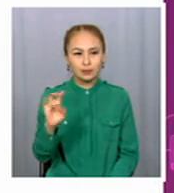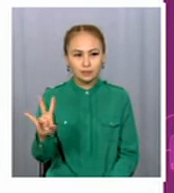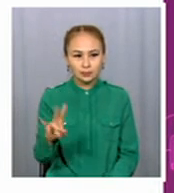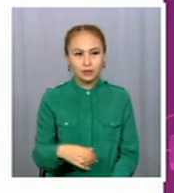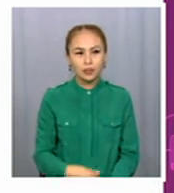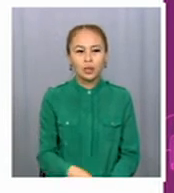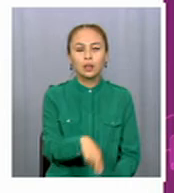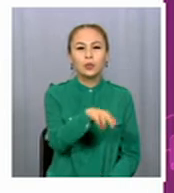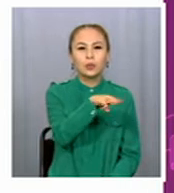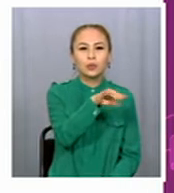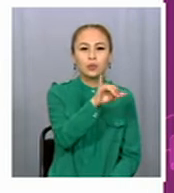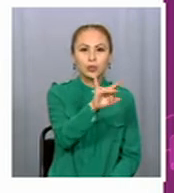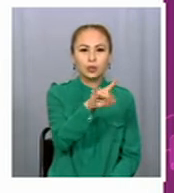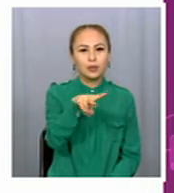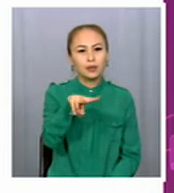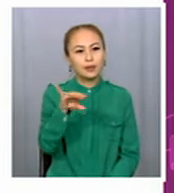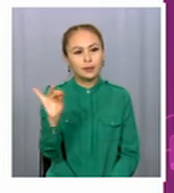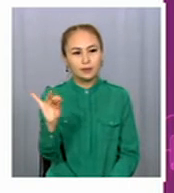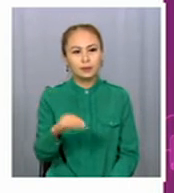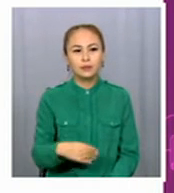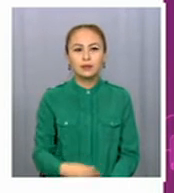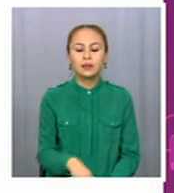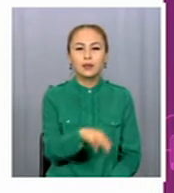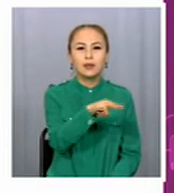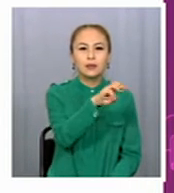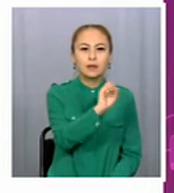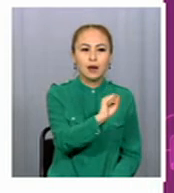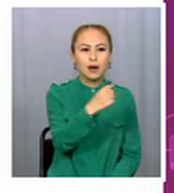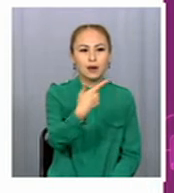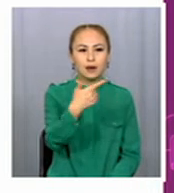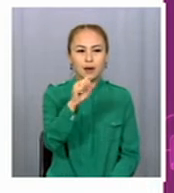Тарыдан түрлі